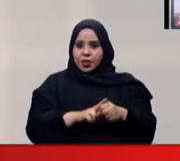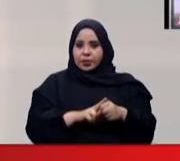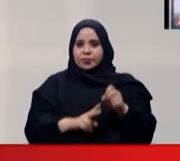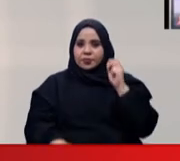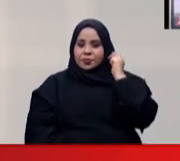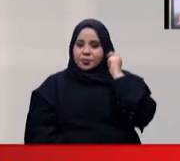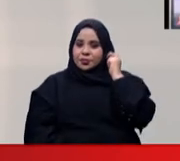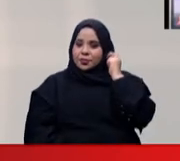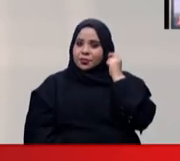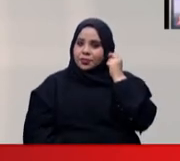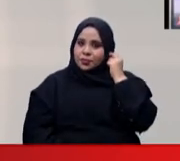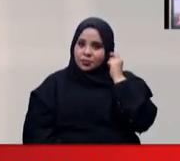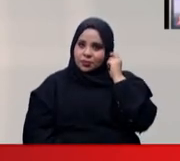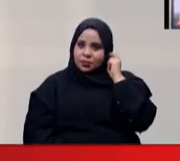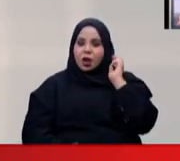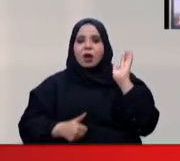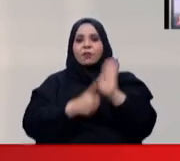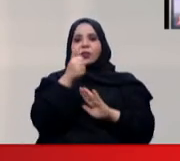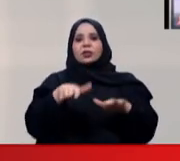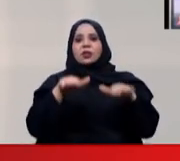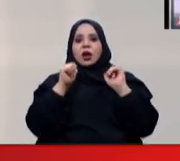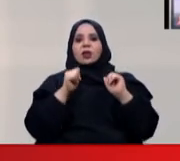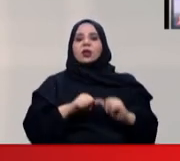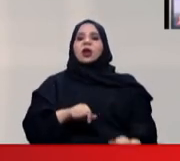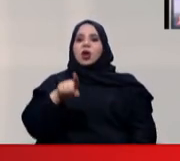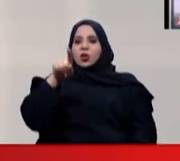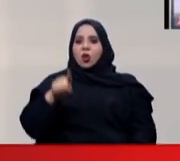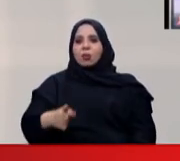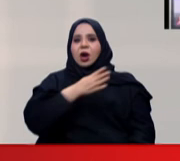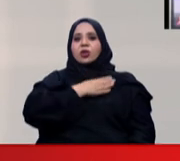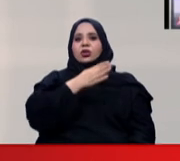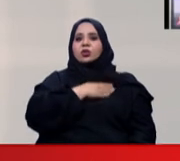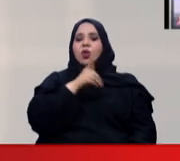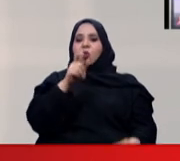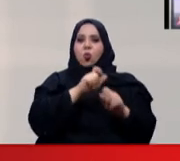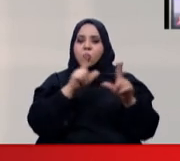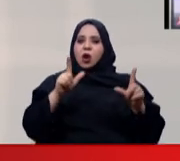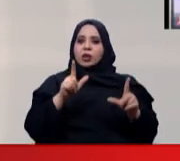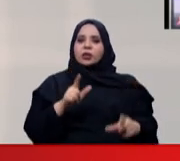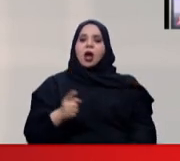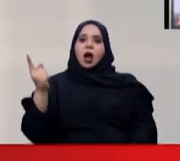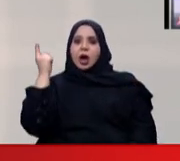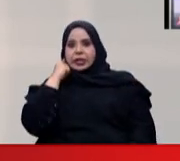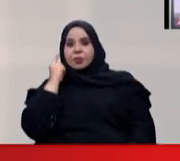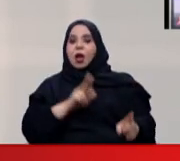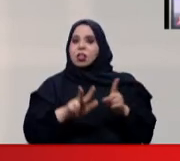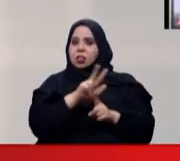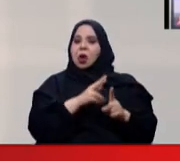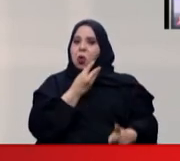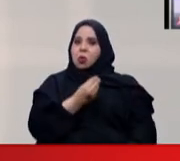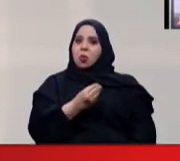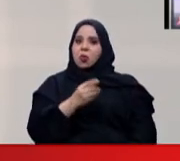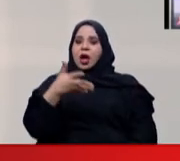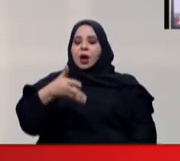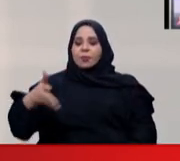عيسى الخليفة حفظه الله ورعاه فور انتهاء مراسم عاشوراء، حيث كان لها الوقع الطيب والأثر البالغ في نفوس أبناء